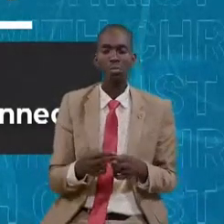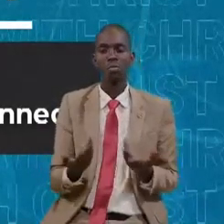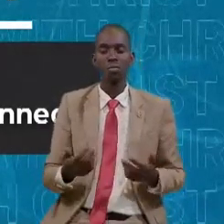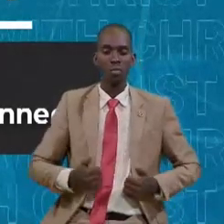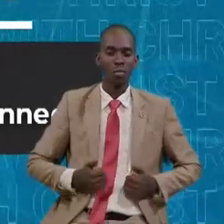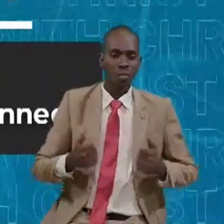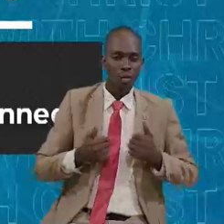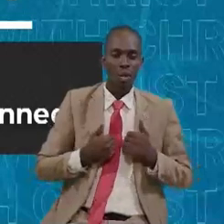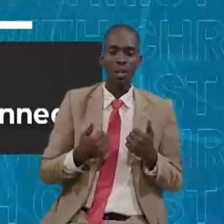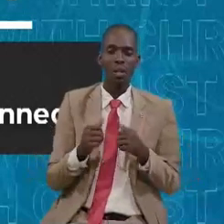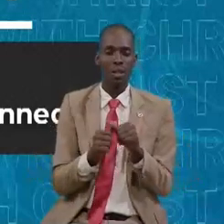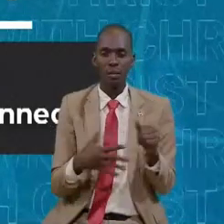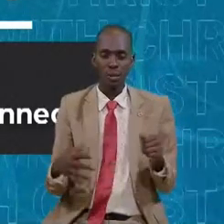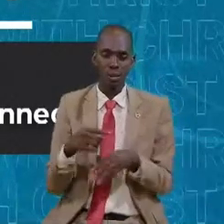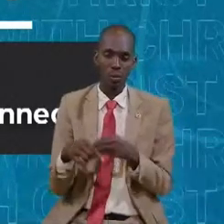234-91-54-44-92-63.